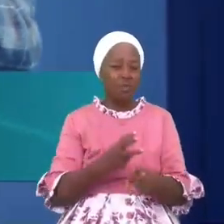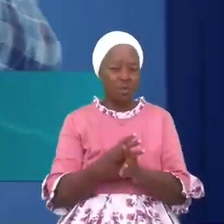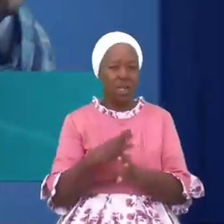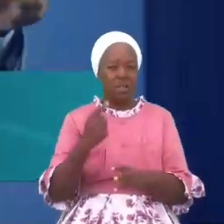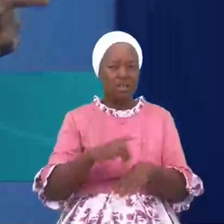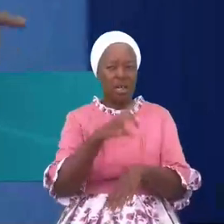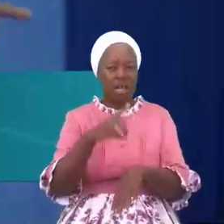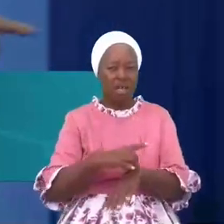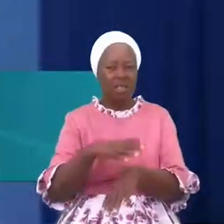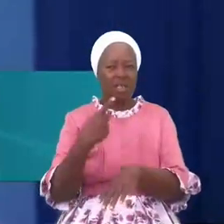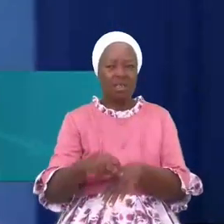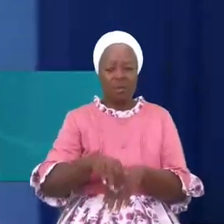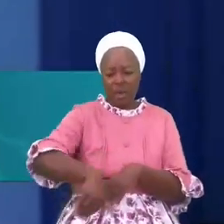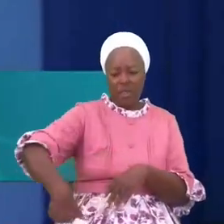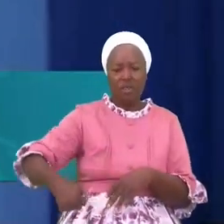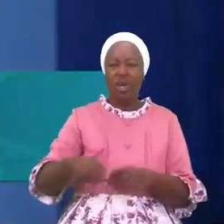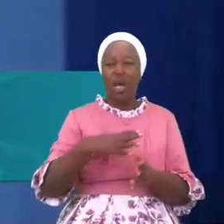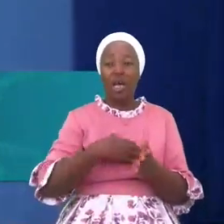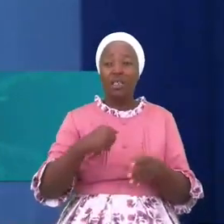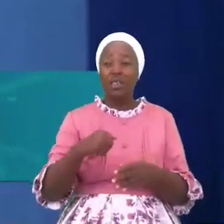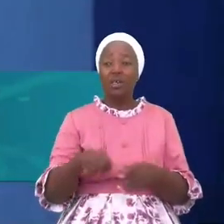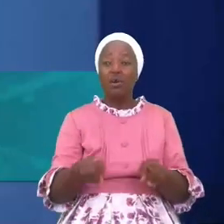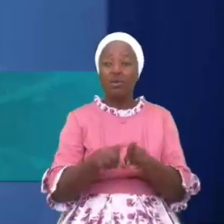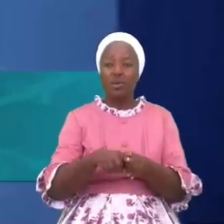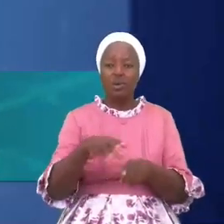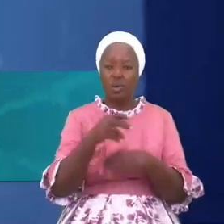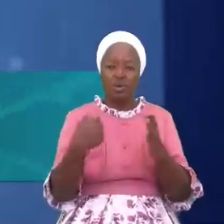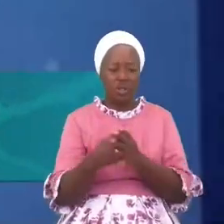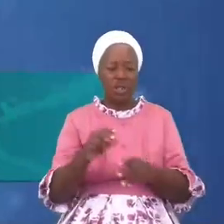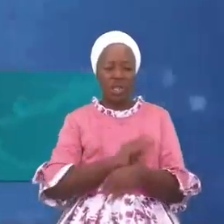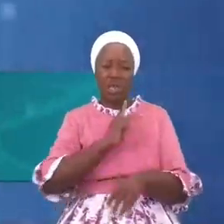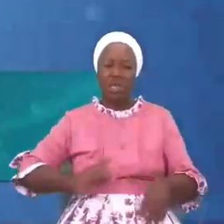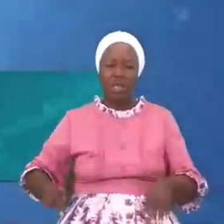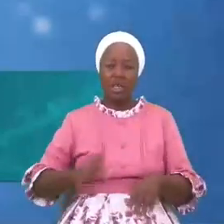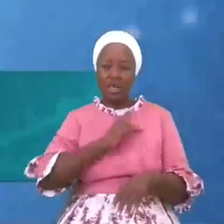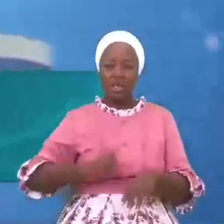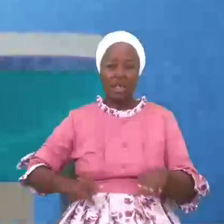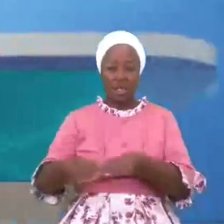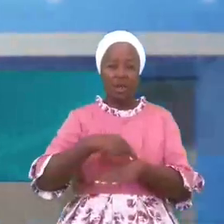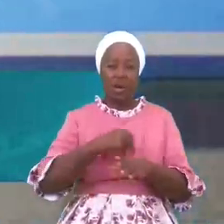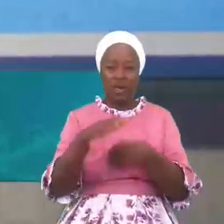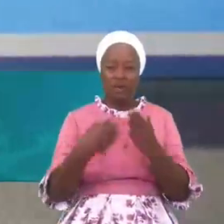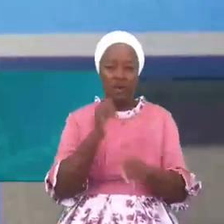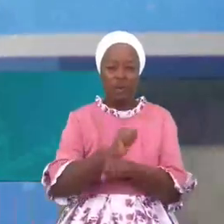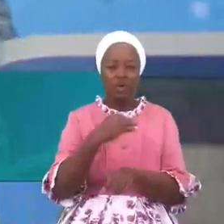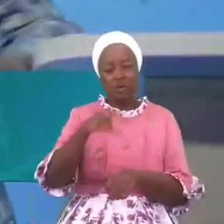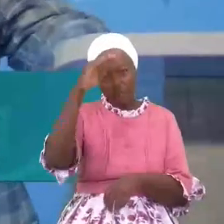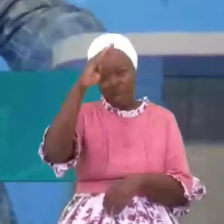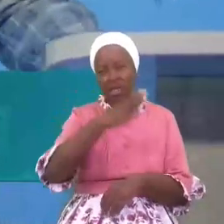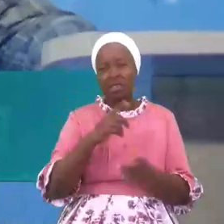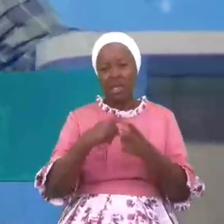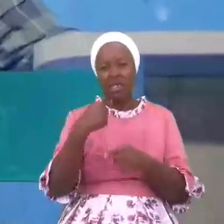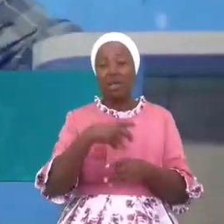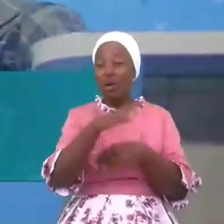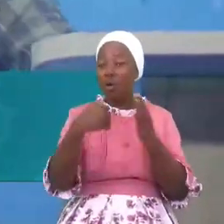terre, les plantations et même les empires, même les choses, les œuvres des hommes. Il dit